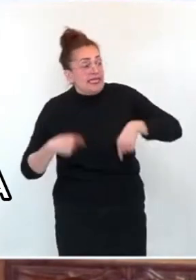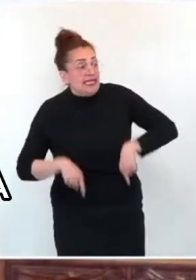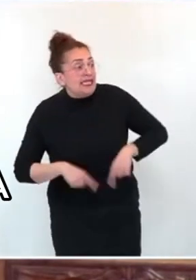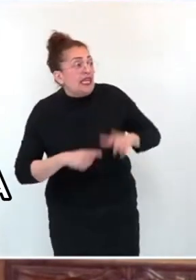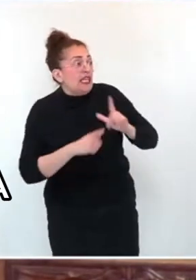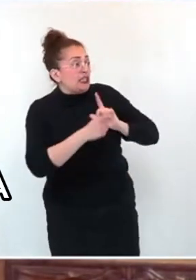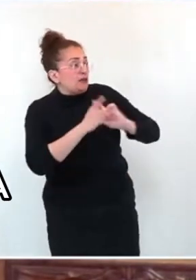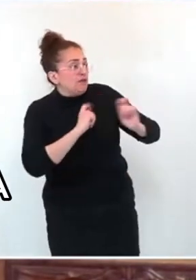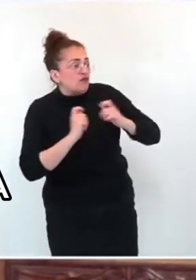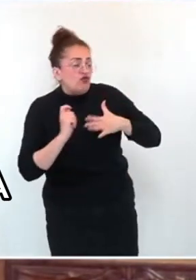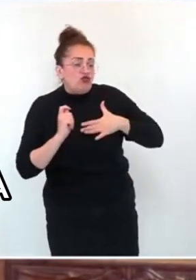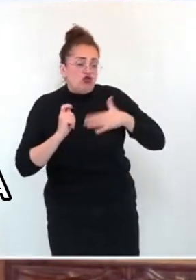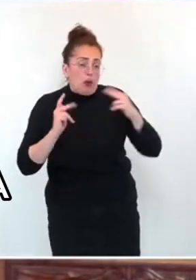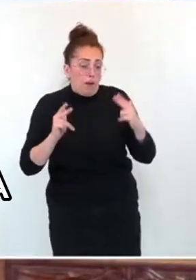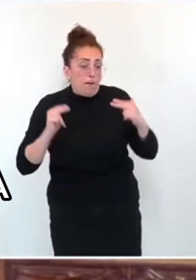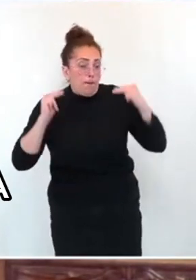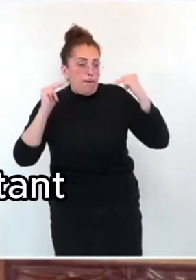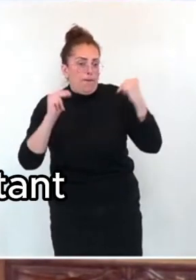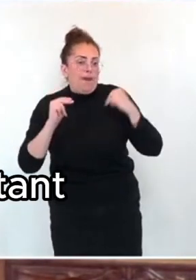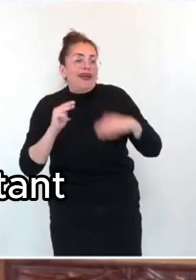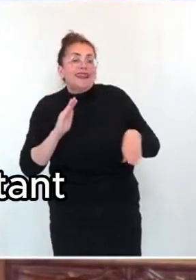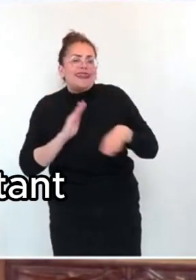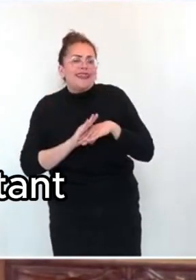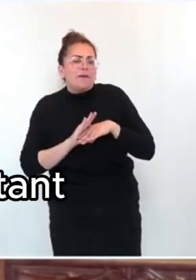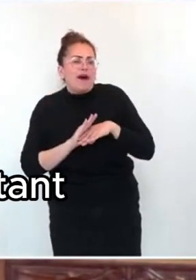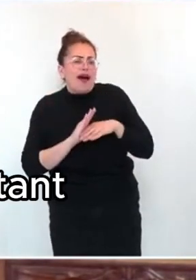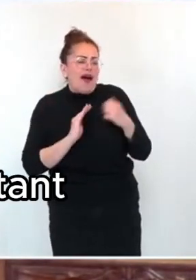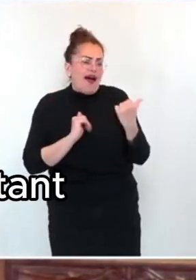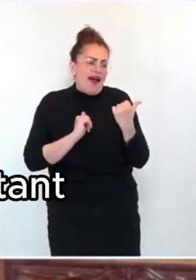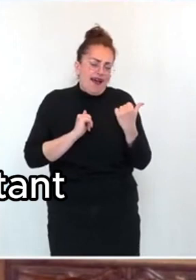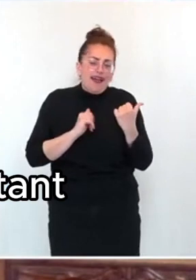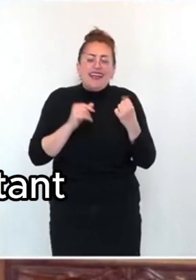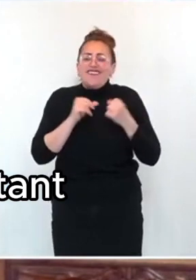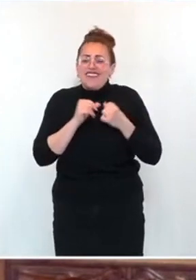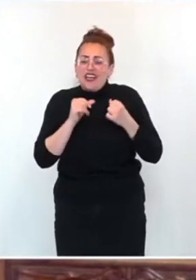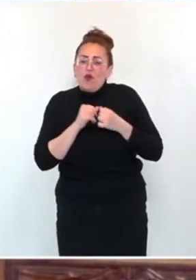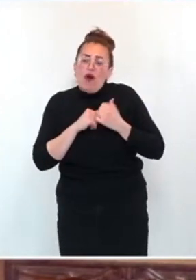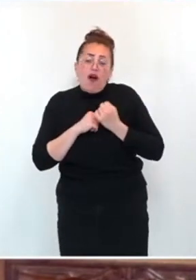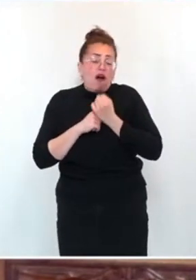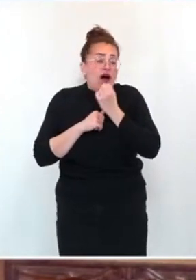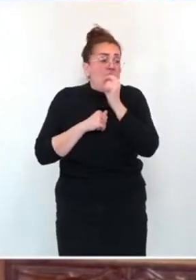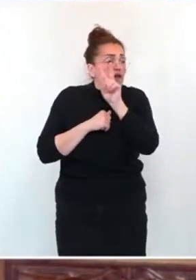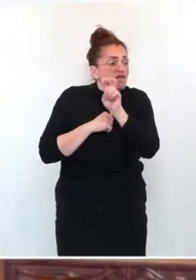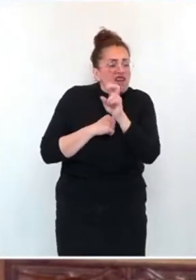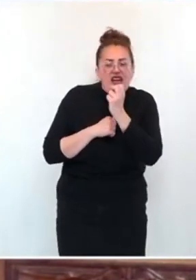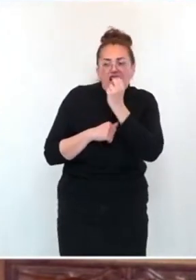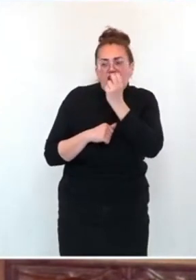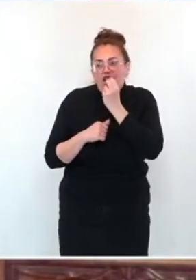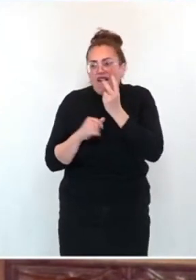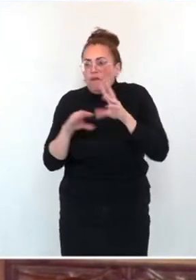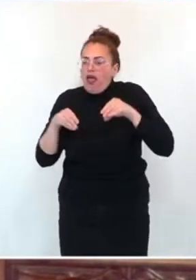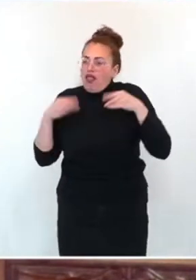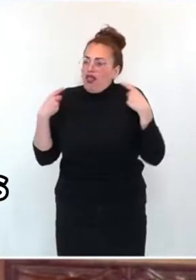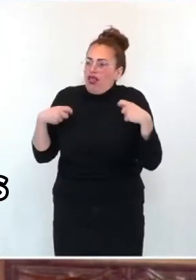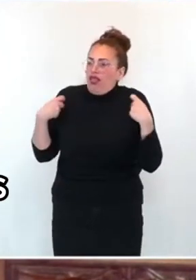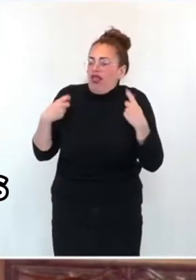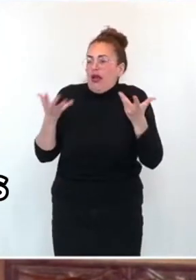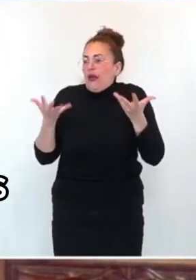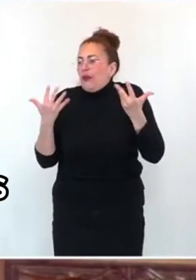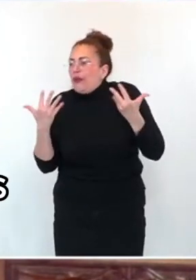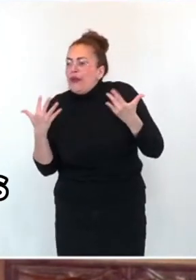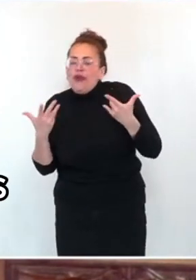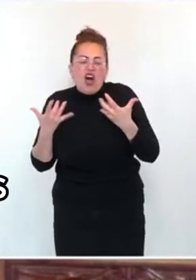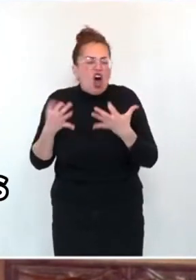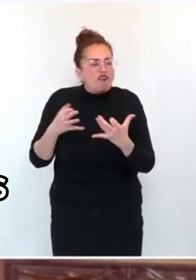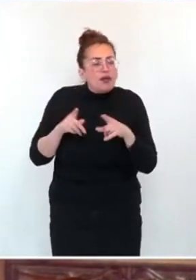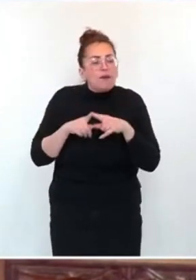plus ambitieux que sur la période initiale de l'EPA, avec notamment davantage d'espaces verts par habitant, avec davantage de locaux pour des activités productives et